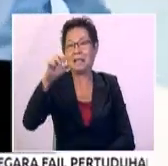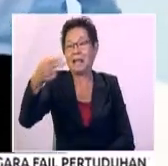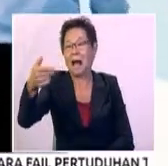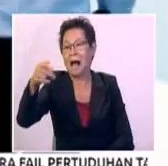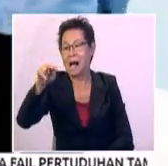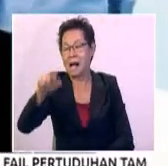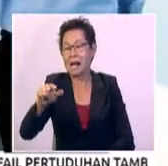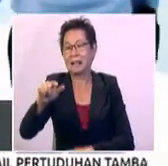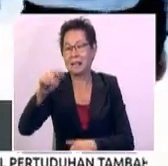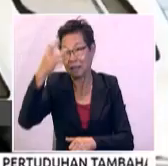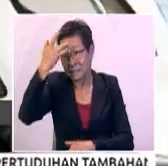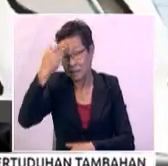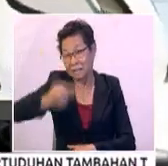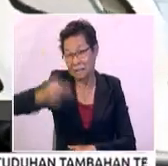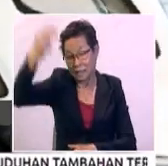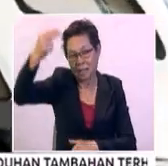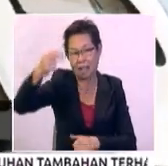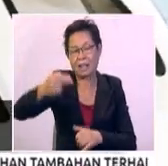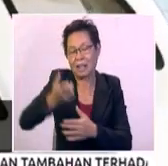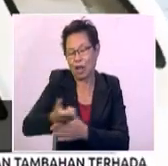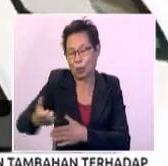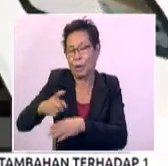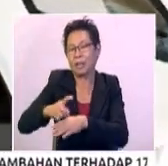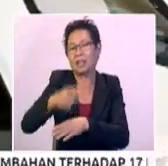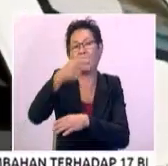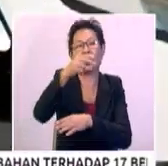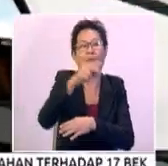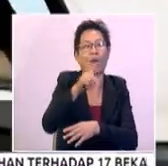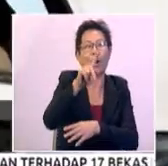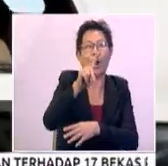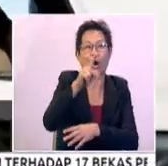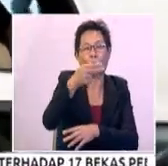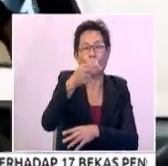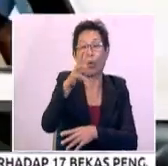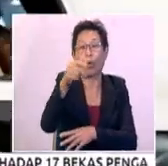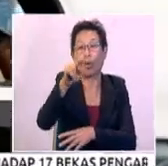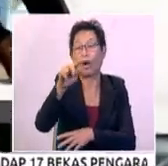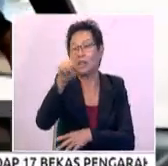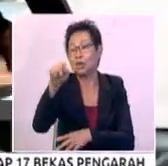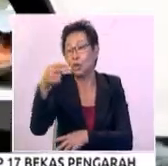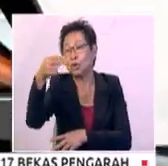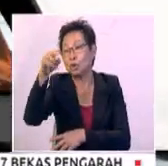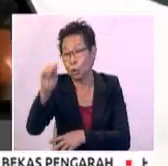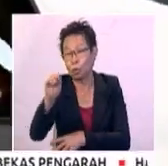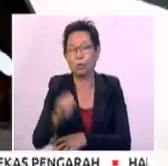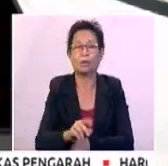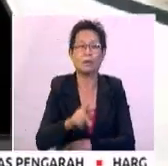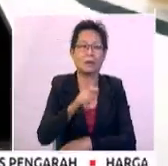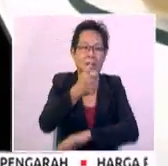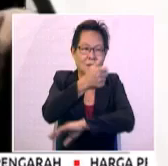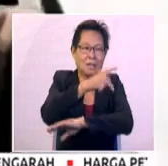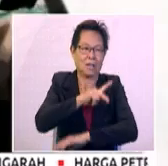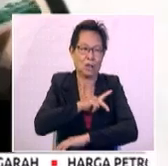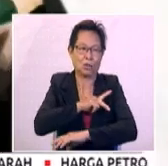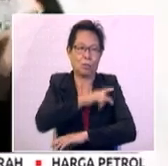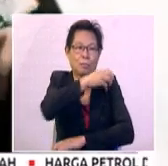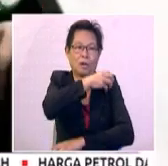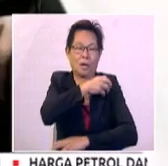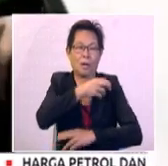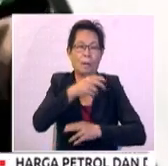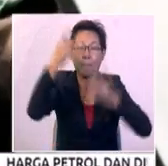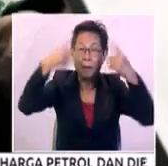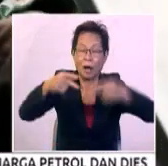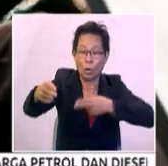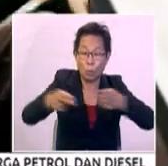Intelligent Equipment di Guangzhou dan Swan Ridge Holdings Limited. Menurut Ketua Pegawai Eksekutif dan Pengarah Urusan